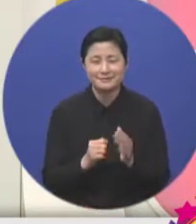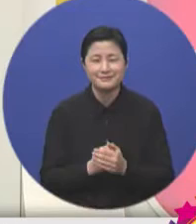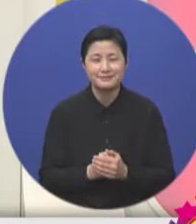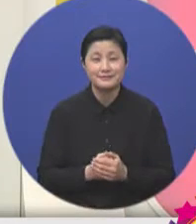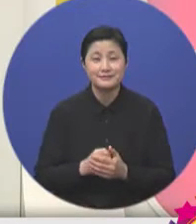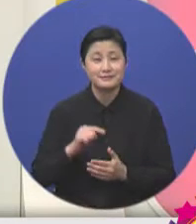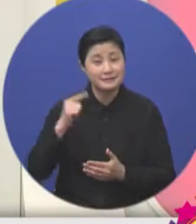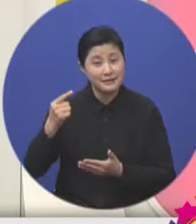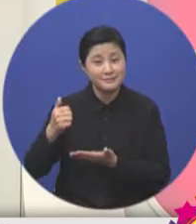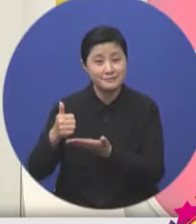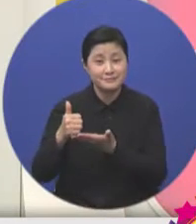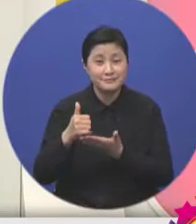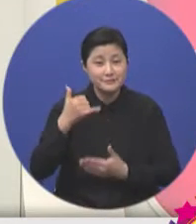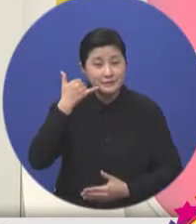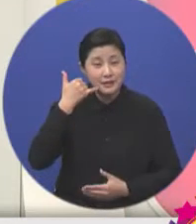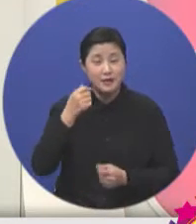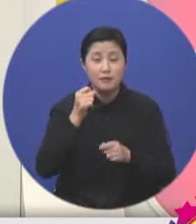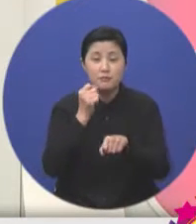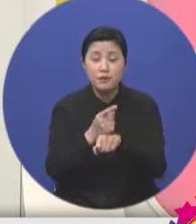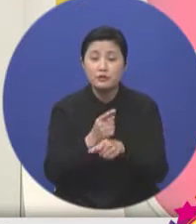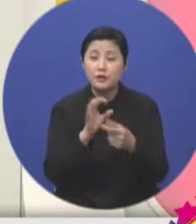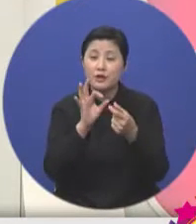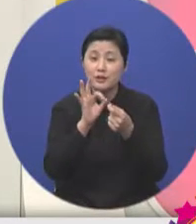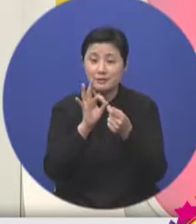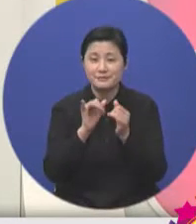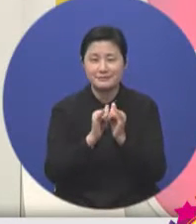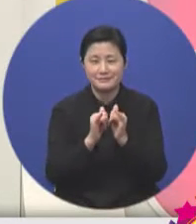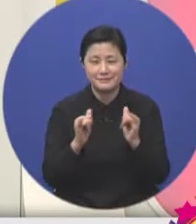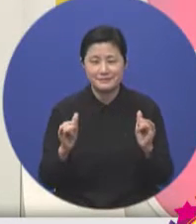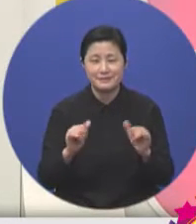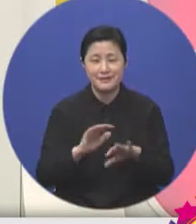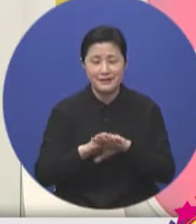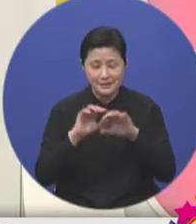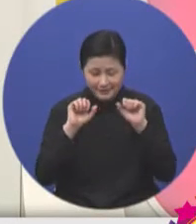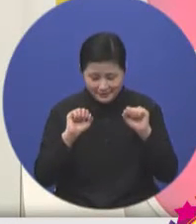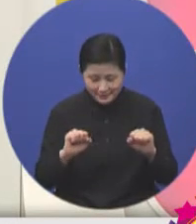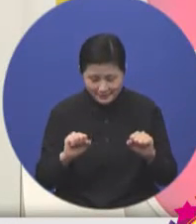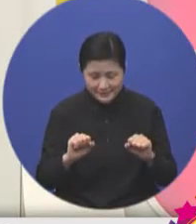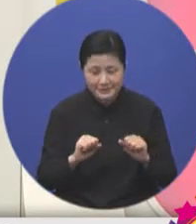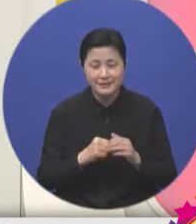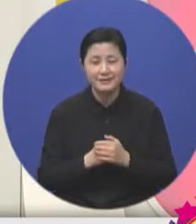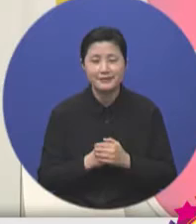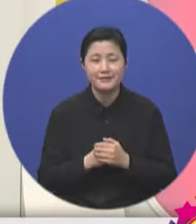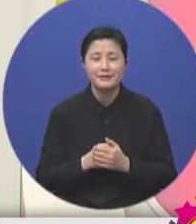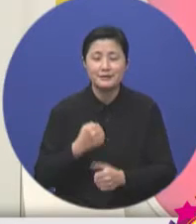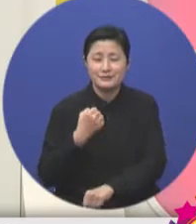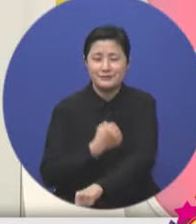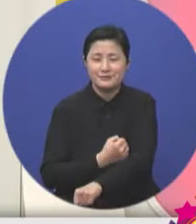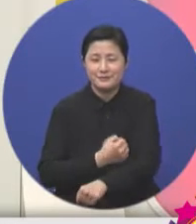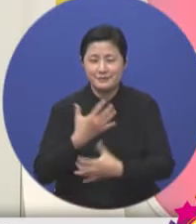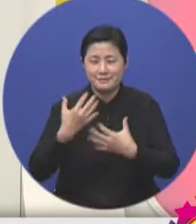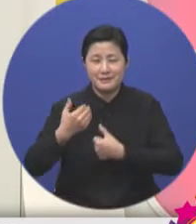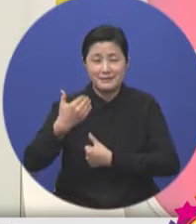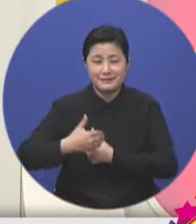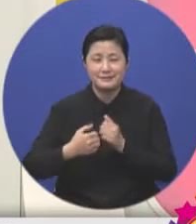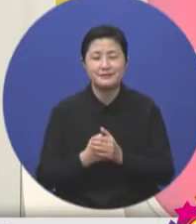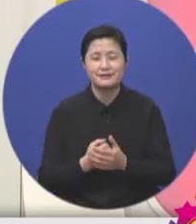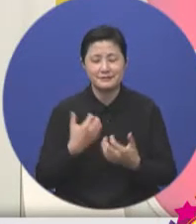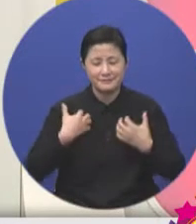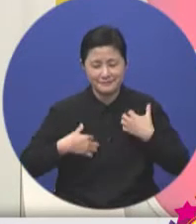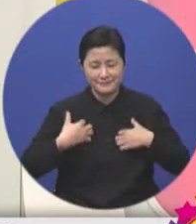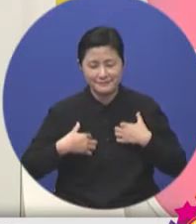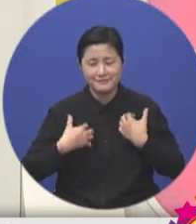참가자 바로 전화 받아볼까요? 벌써 10번째 참가하신 네. 것 같아요. 여보세요. 안녕하세요. 네, 수고하십니다. 네,